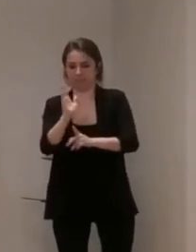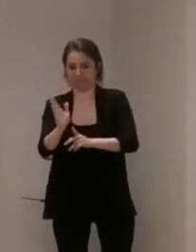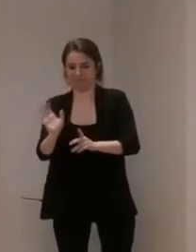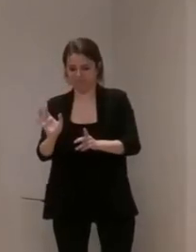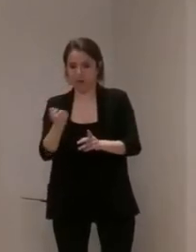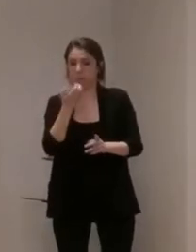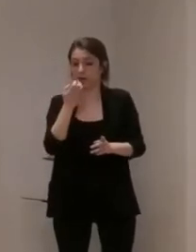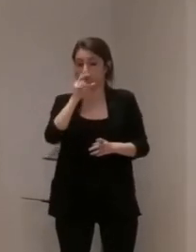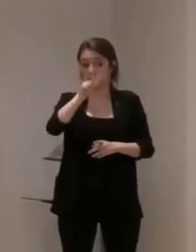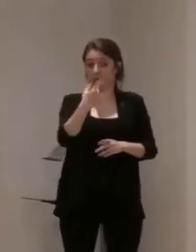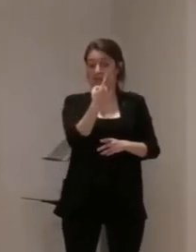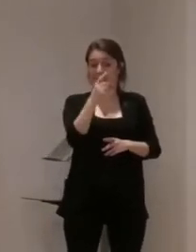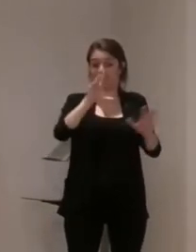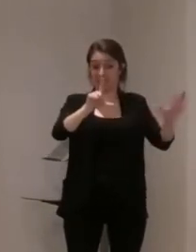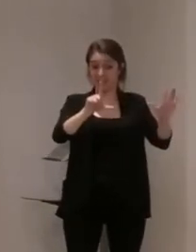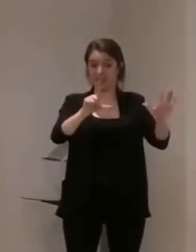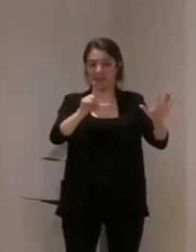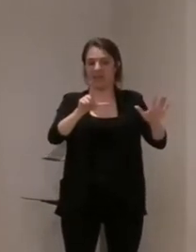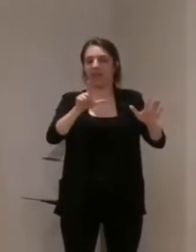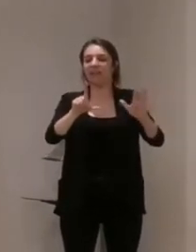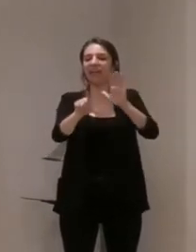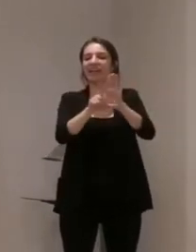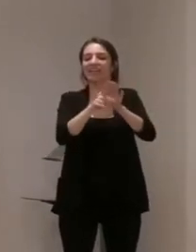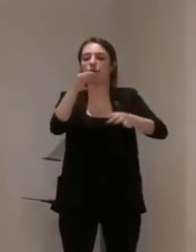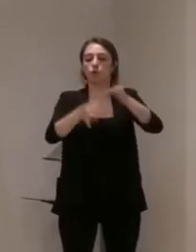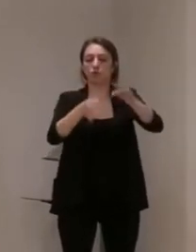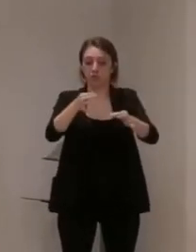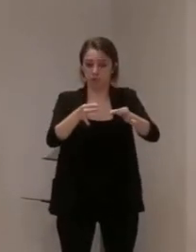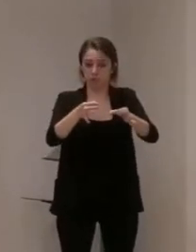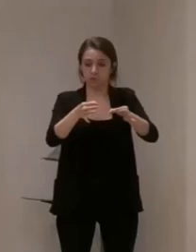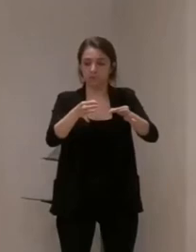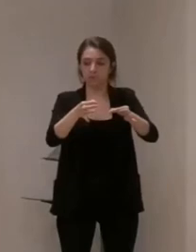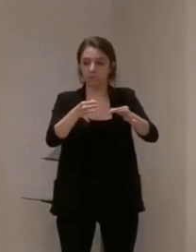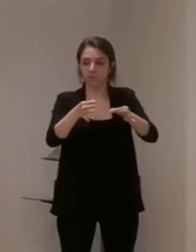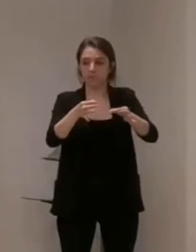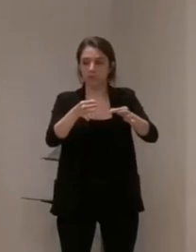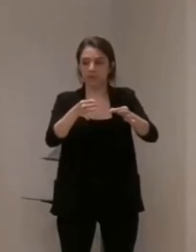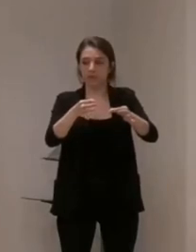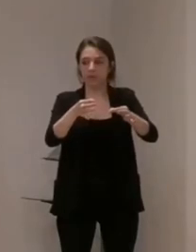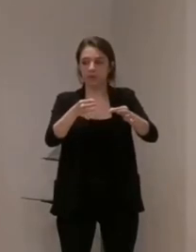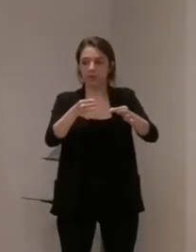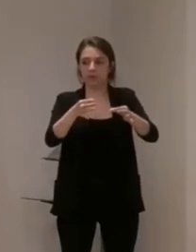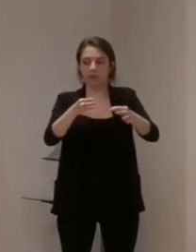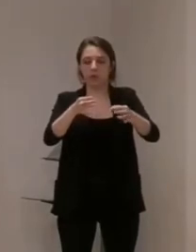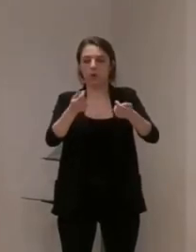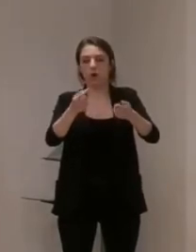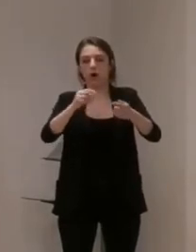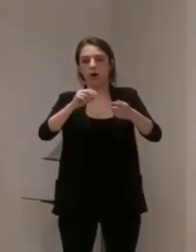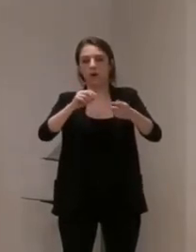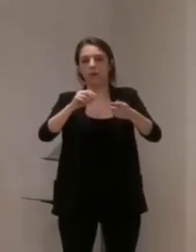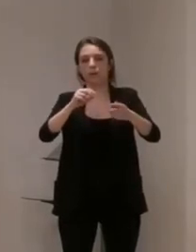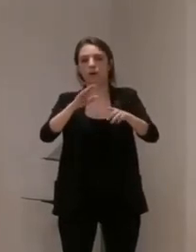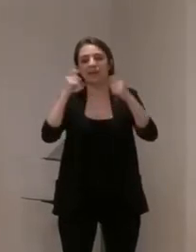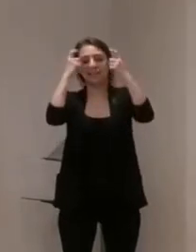El 2007 es fa la llei de jurisdiccions que fan, diguem, una volta més encara d'apretar, sobretot